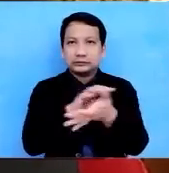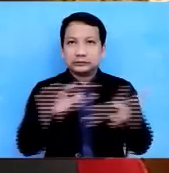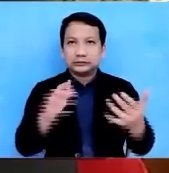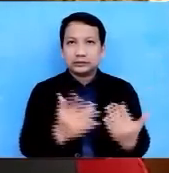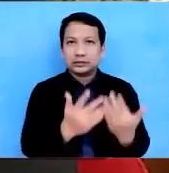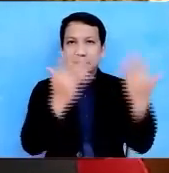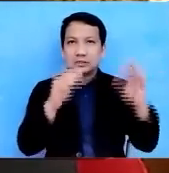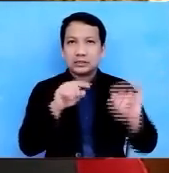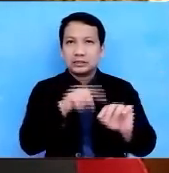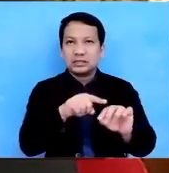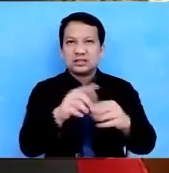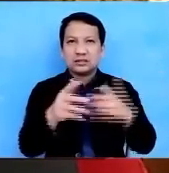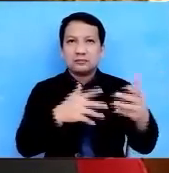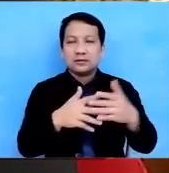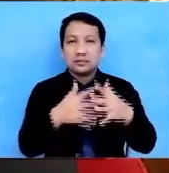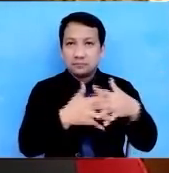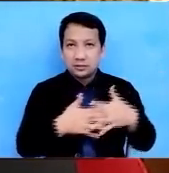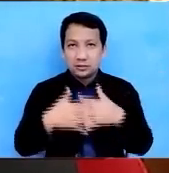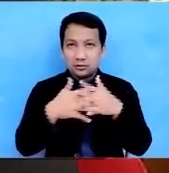isunugin, no, ng mga Amerikano